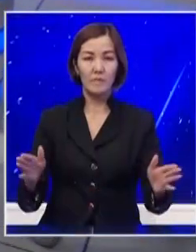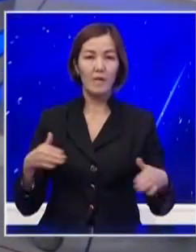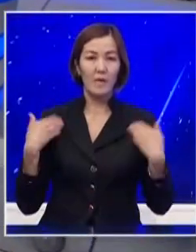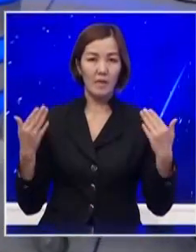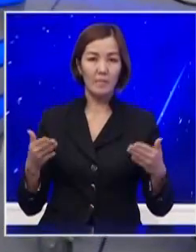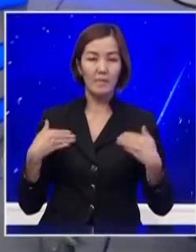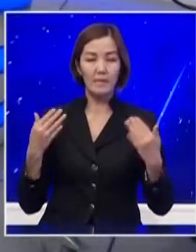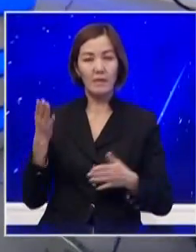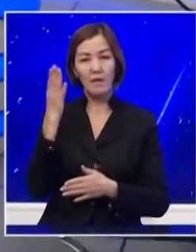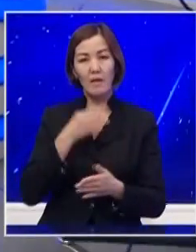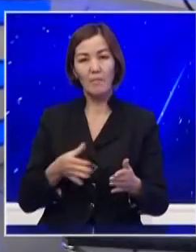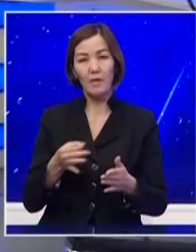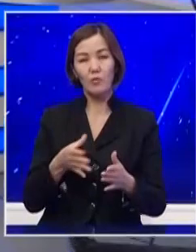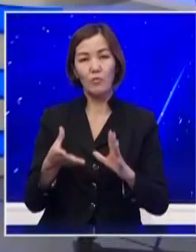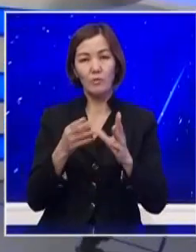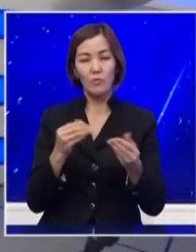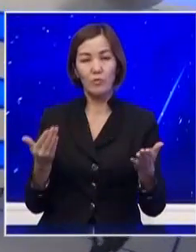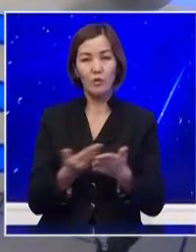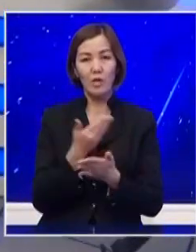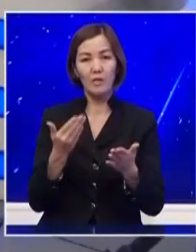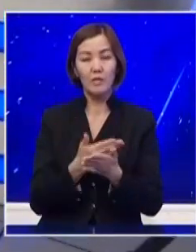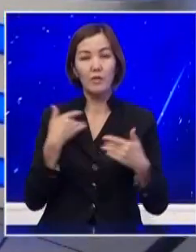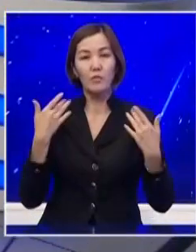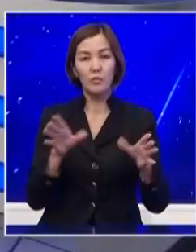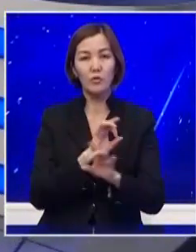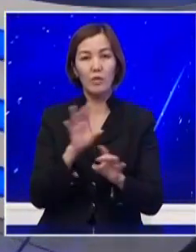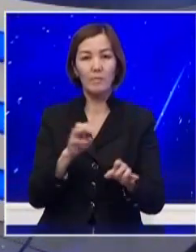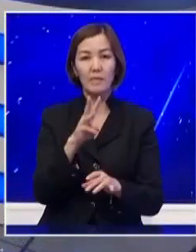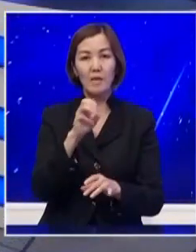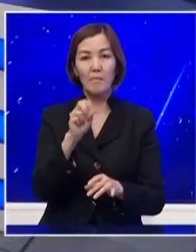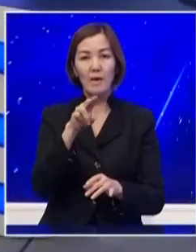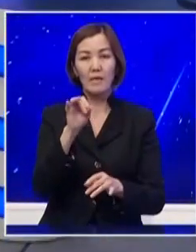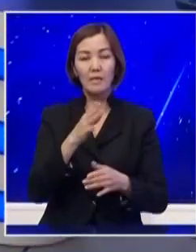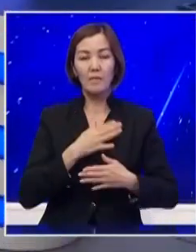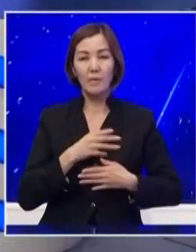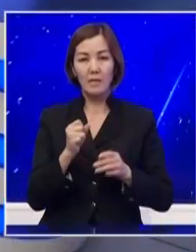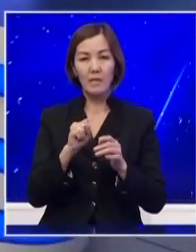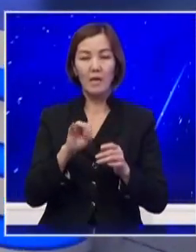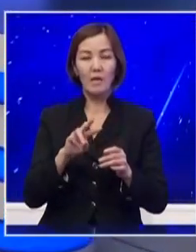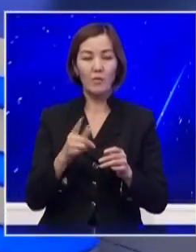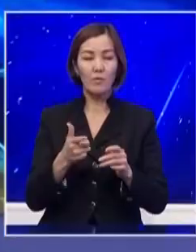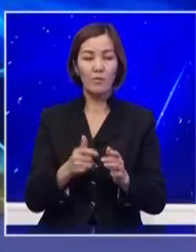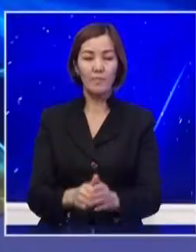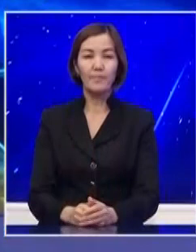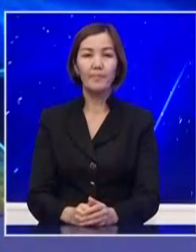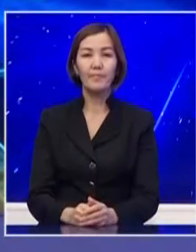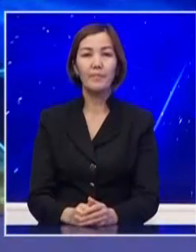армысыздар, эфирде Алматы облысының қорытынды жаңалықтары, студияда Мадина Мұратбек қызы, Сурда Дармада Айгөл Жұмаш қызы.